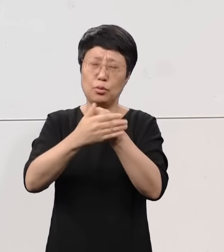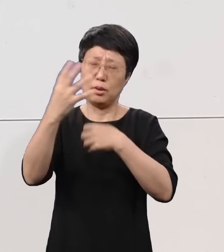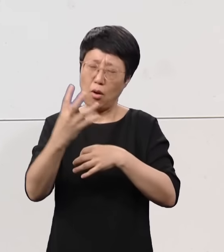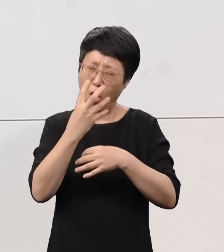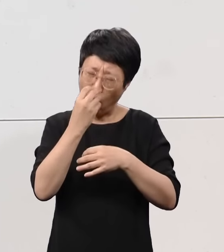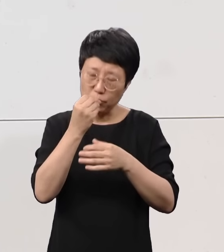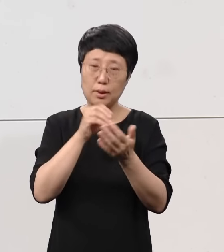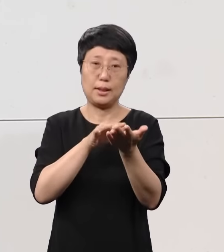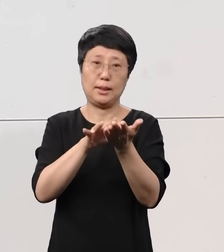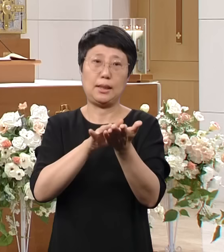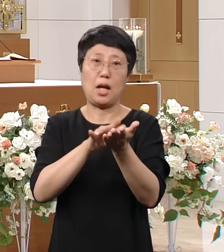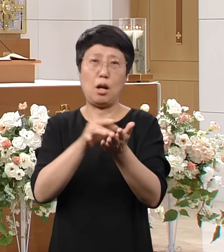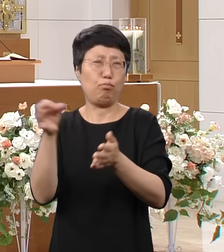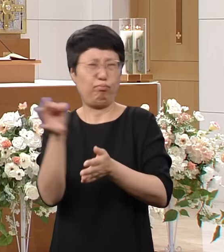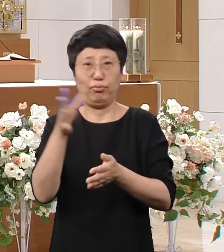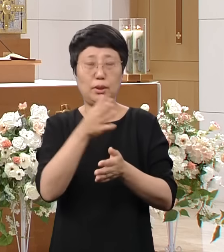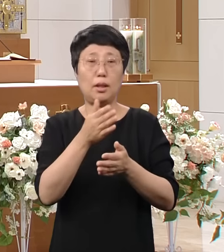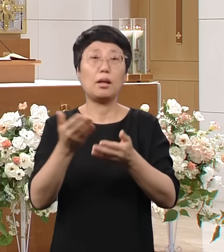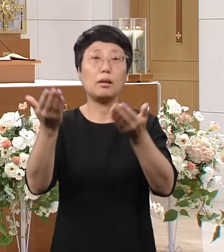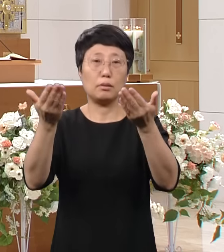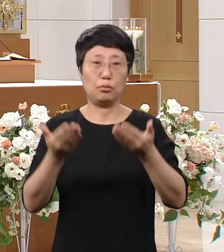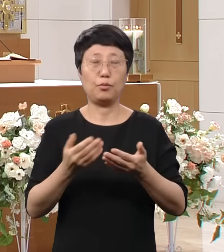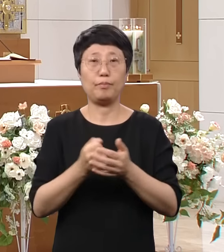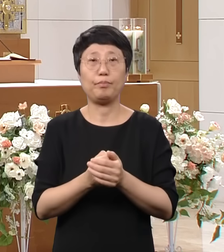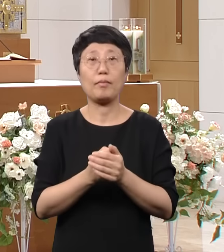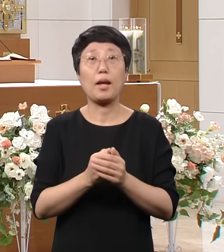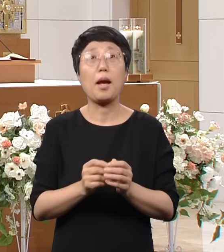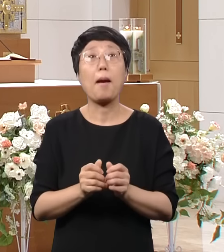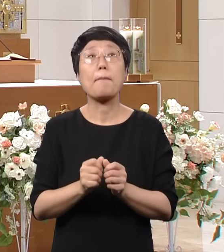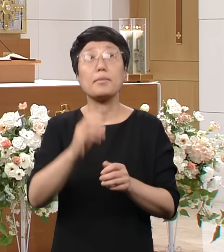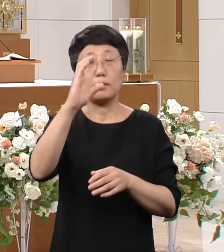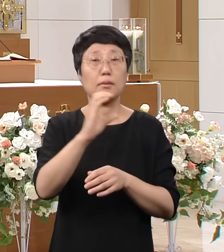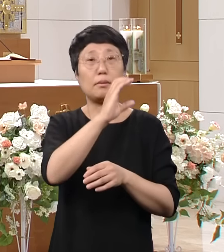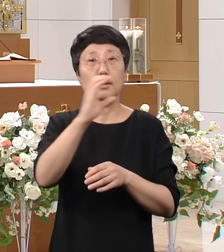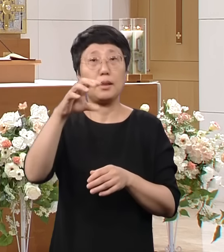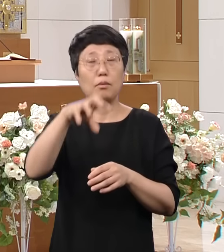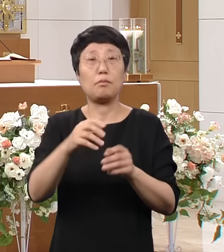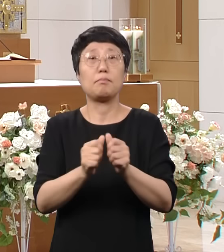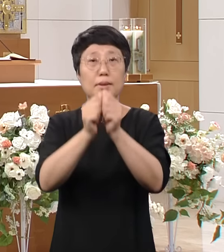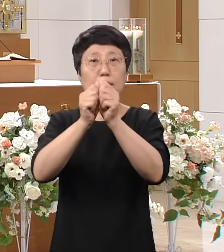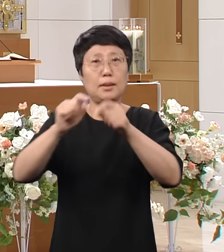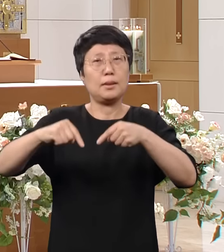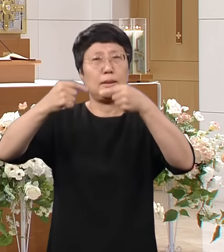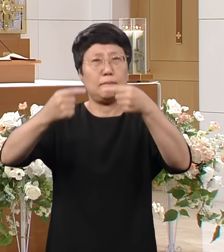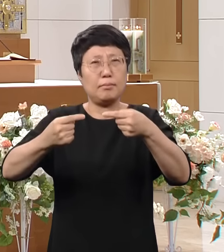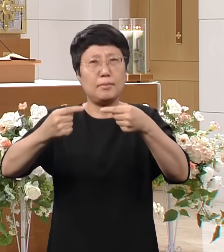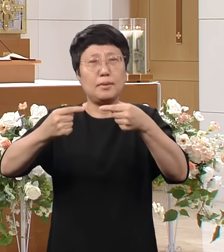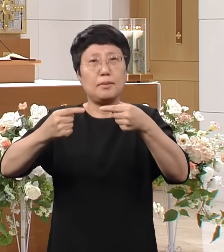되는 것이죠 그 약은 성당에서 미사를 통해서만 만들어지는